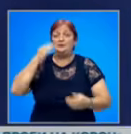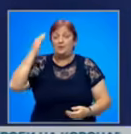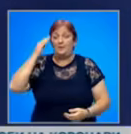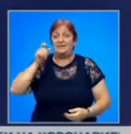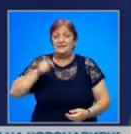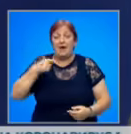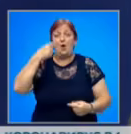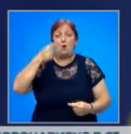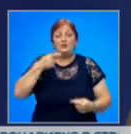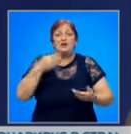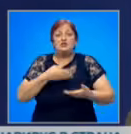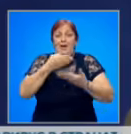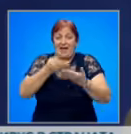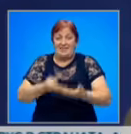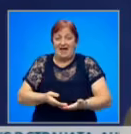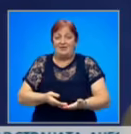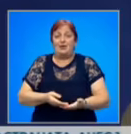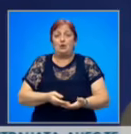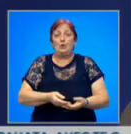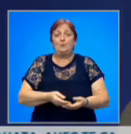министър. Утре ще е предаването